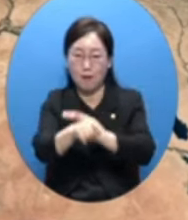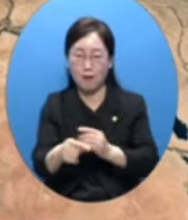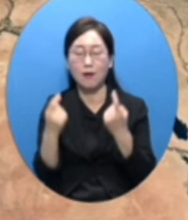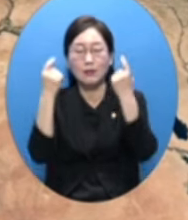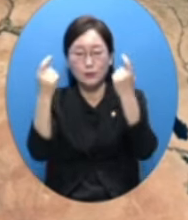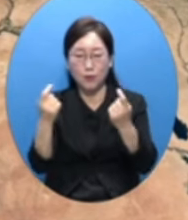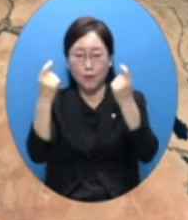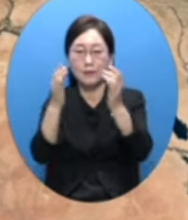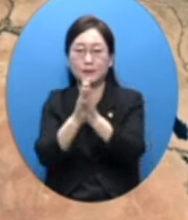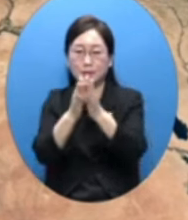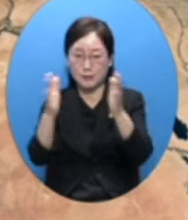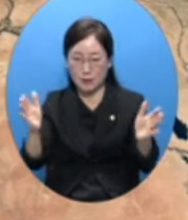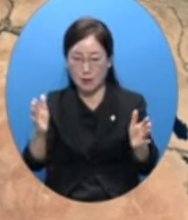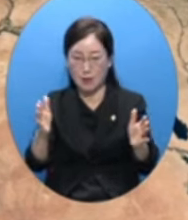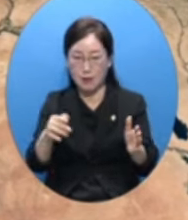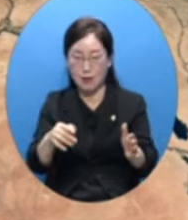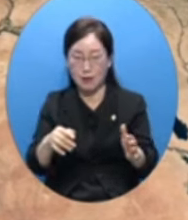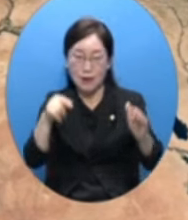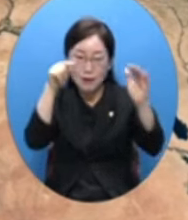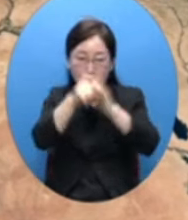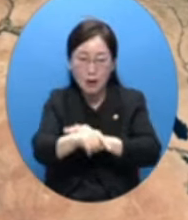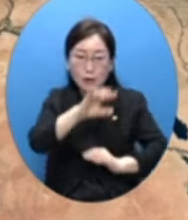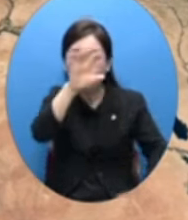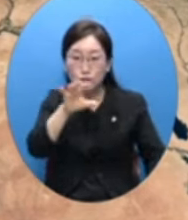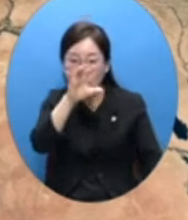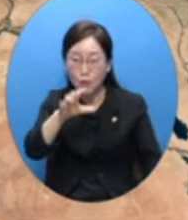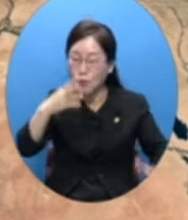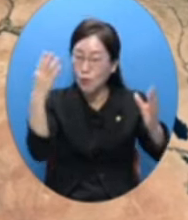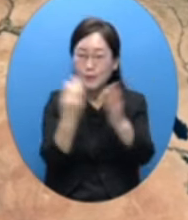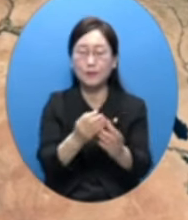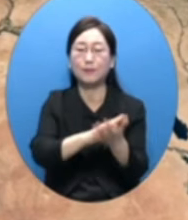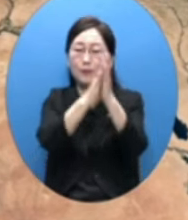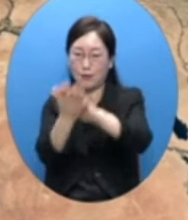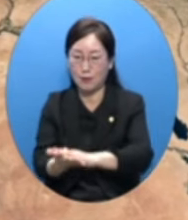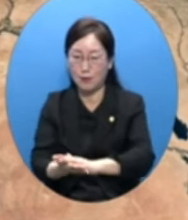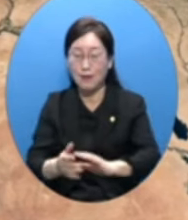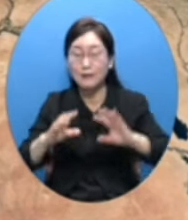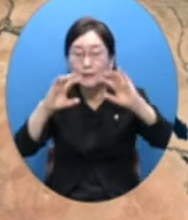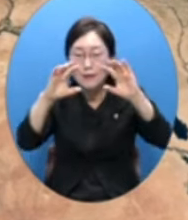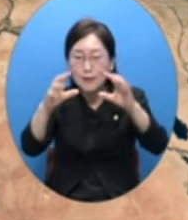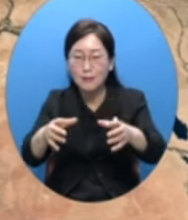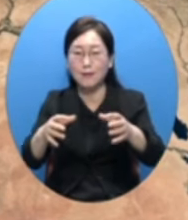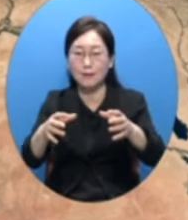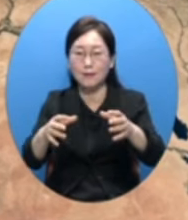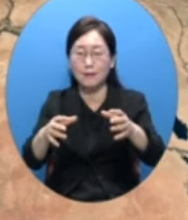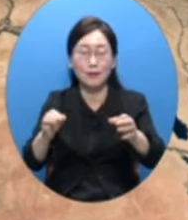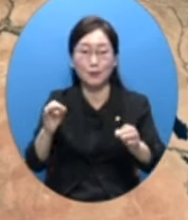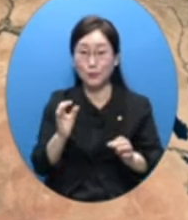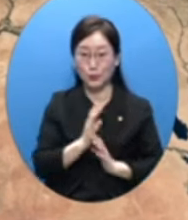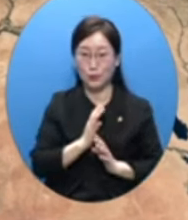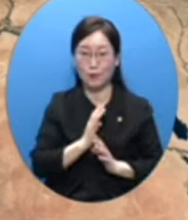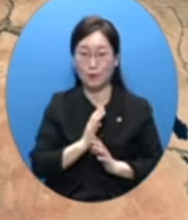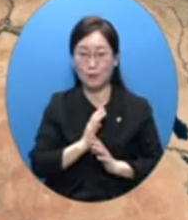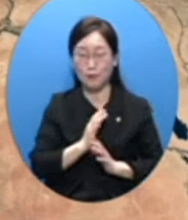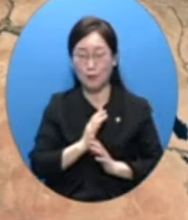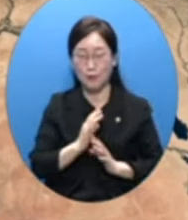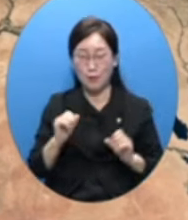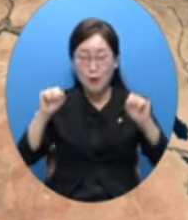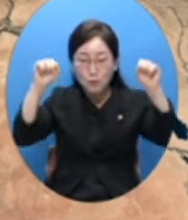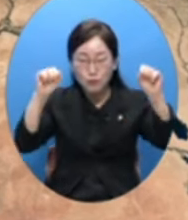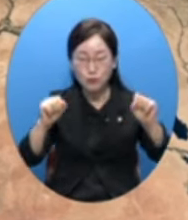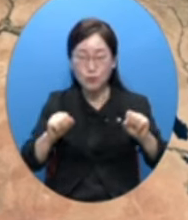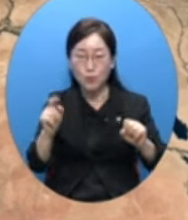시작하는데 그런 말미암아 온 유럽이 변화되어서 세계에 놀라운 문명의